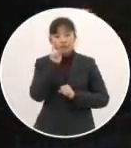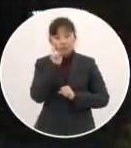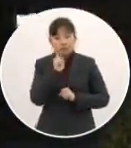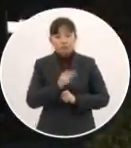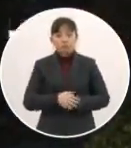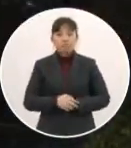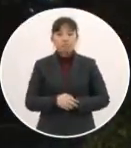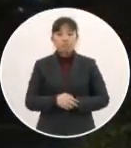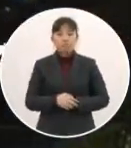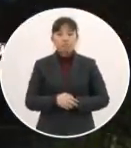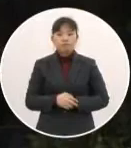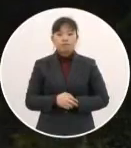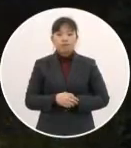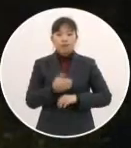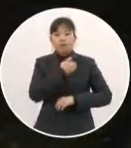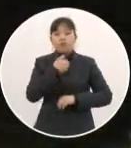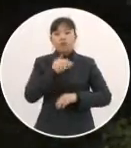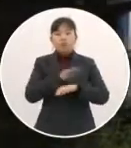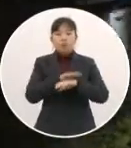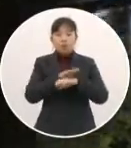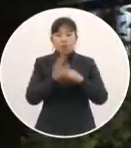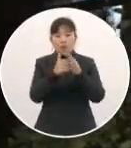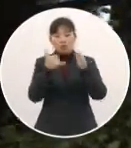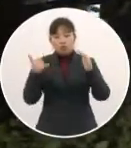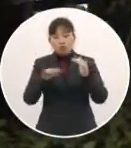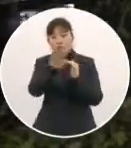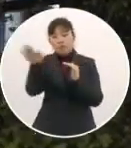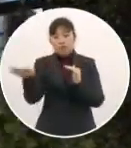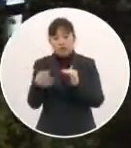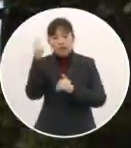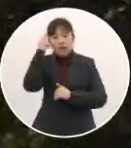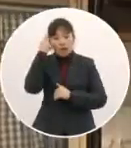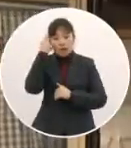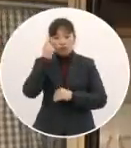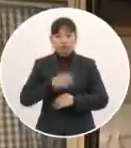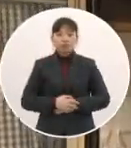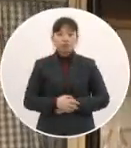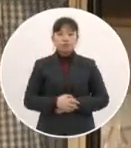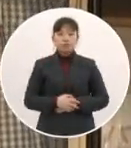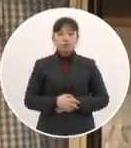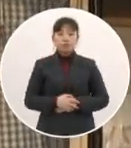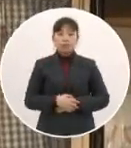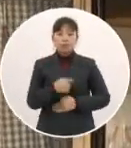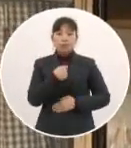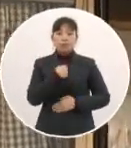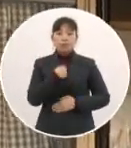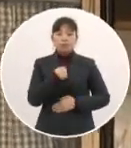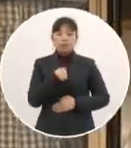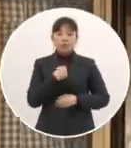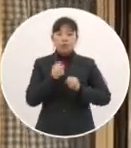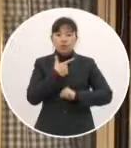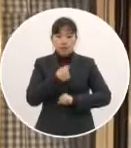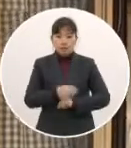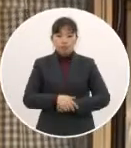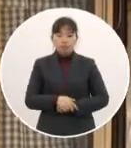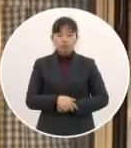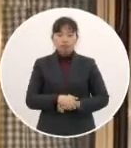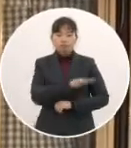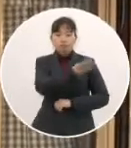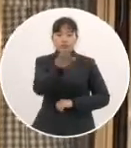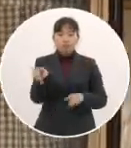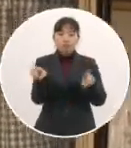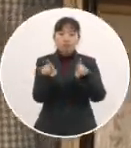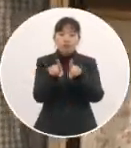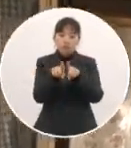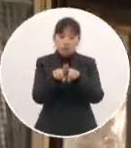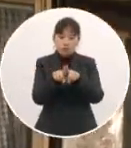思うならやれる方法を家族とみんなで考える、 それを私もやっていきたいし、みんなでやっていく